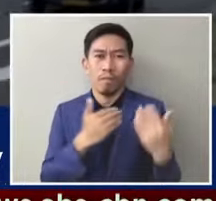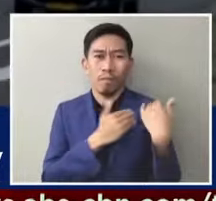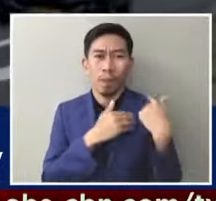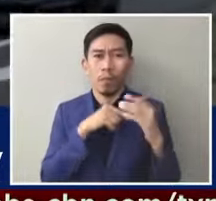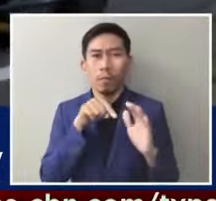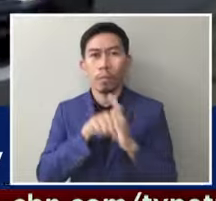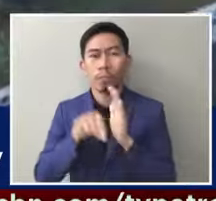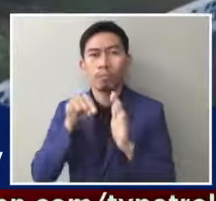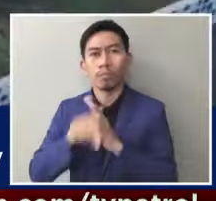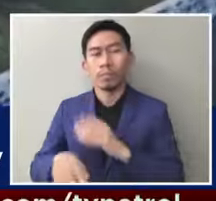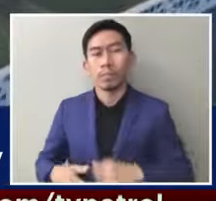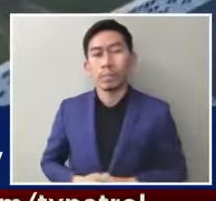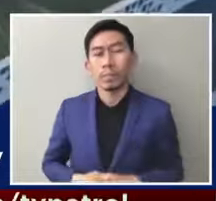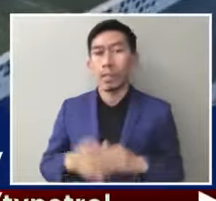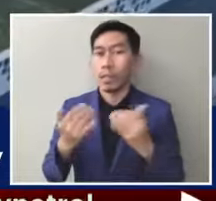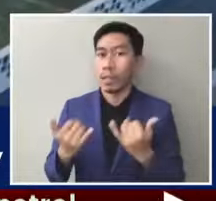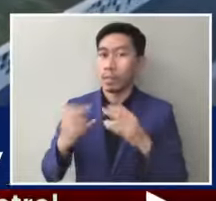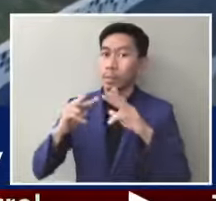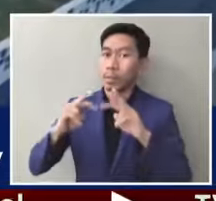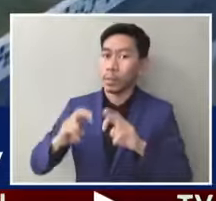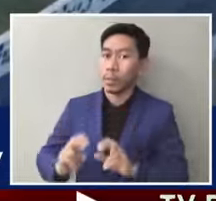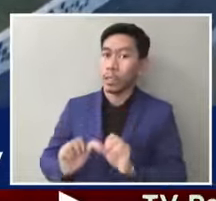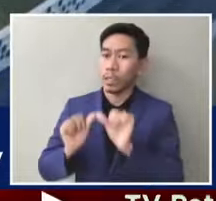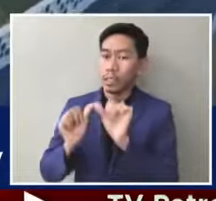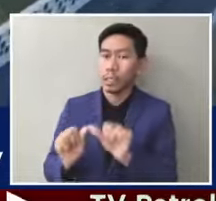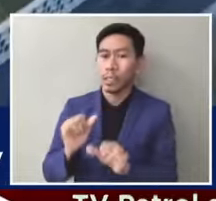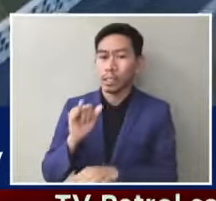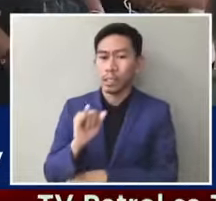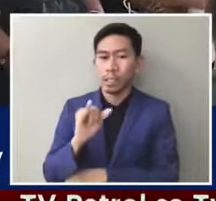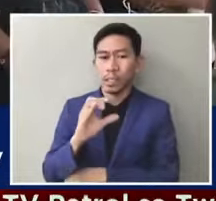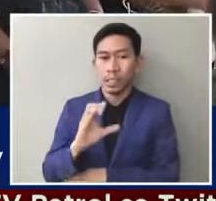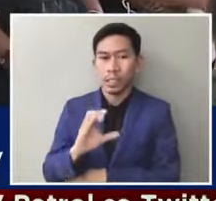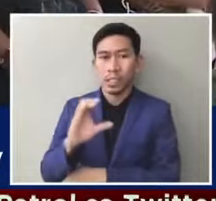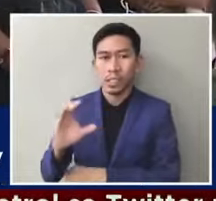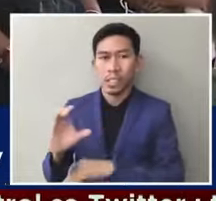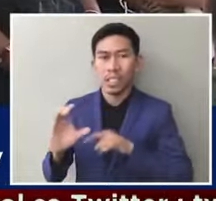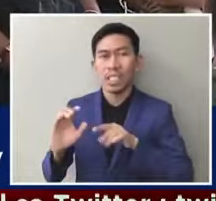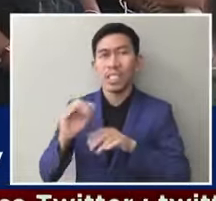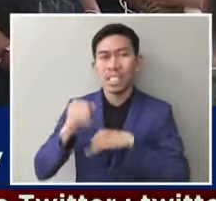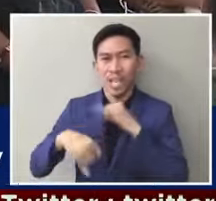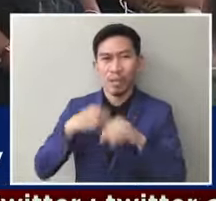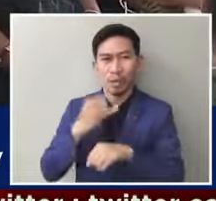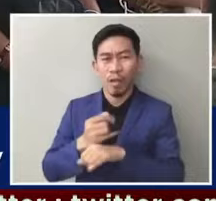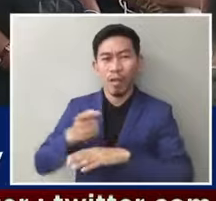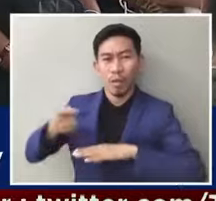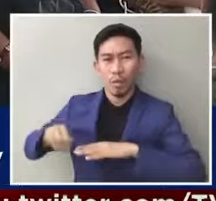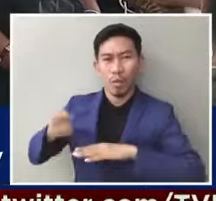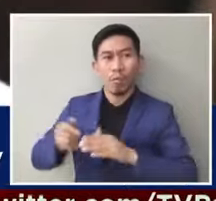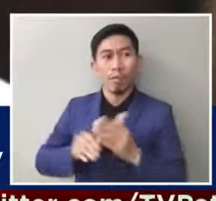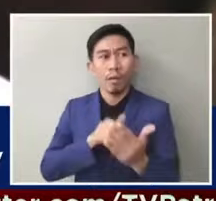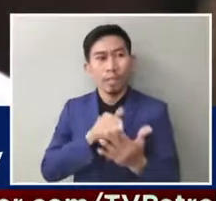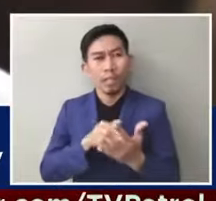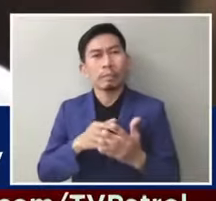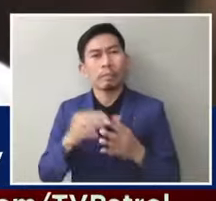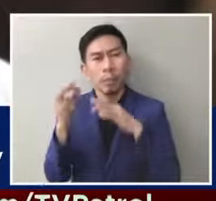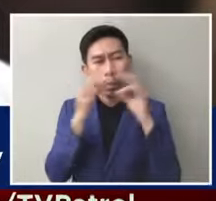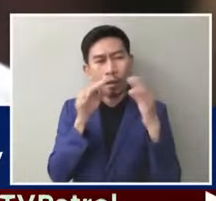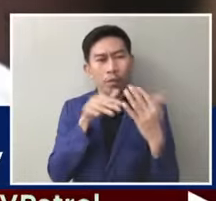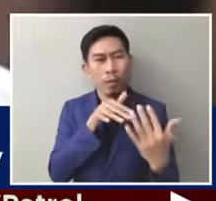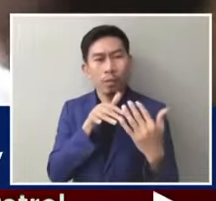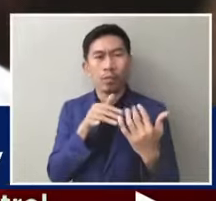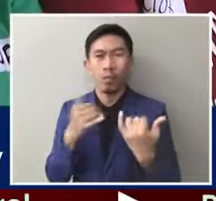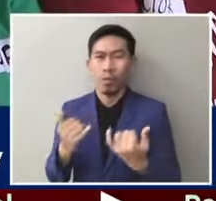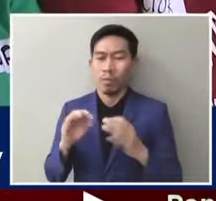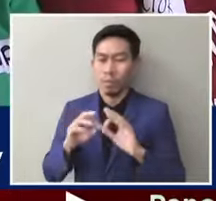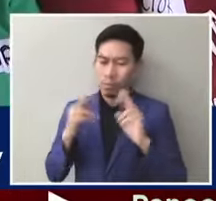Patuloy naman ang investigasyon ng International Criminal Court sa drug war. Kaya't habang hinahabol pa rin nila ang mailap na hustisya, tuloy